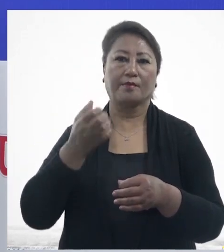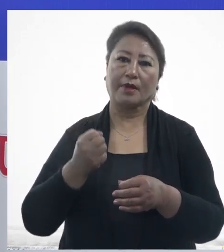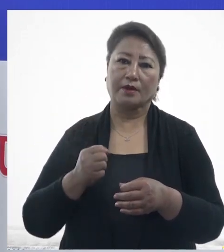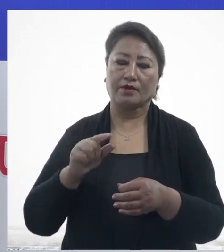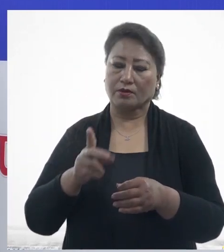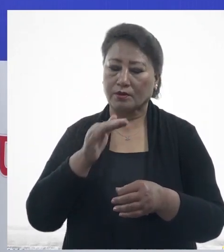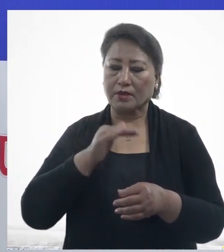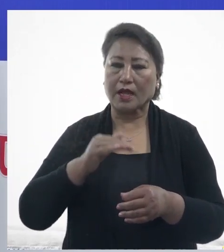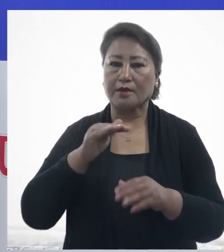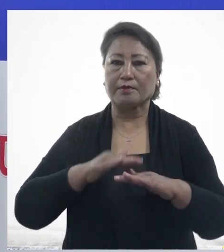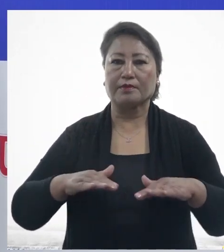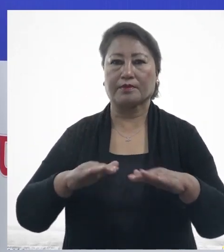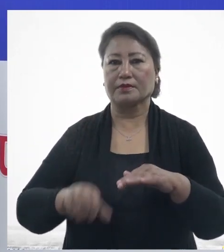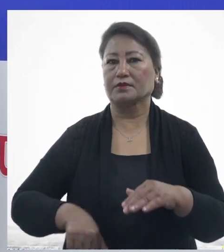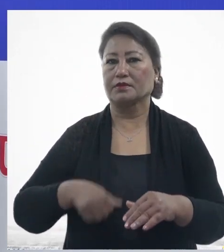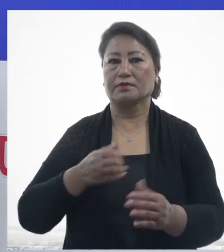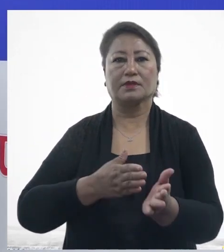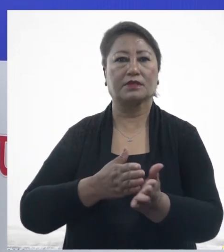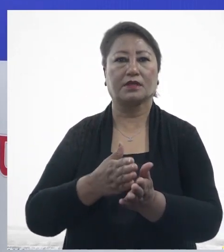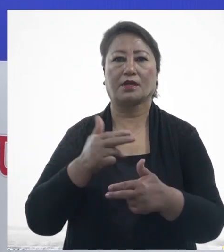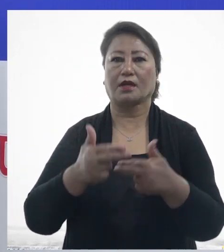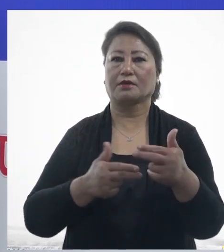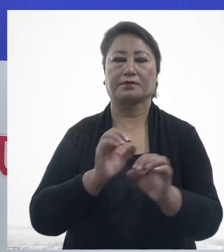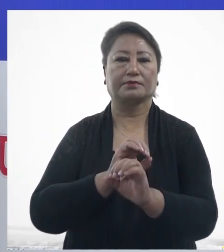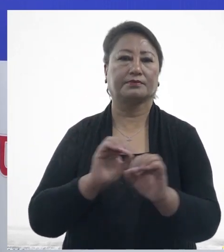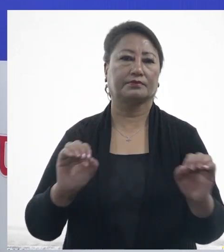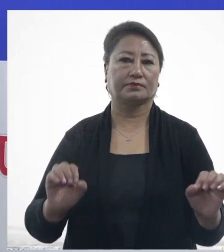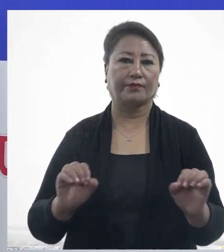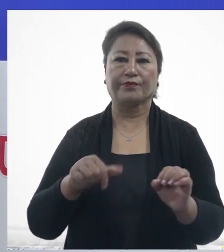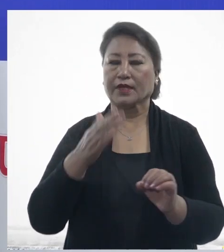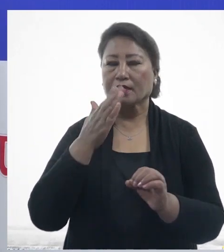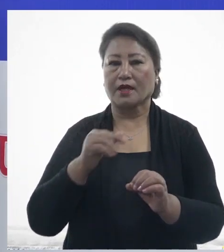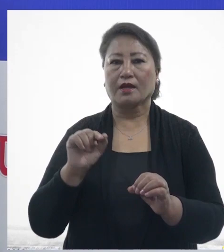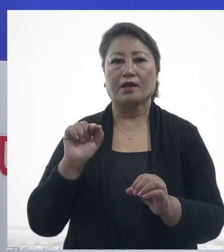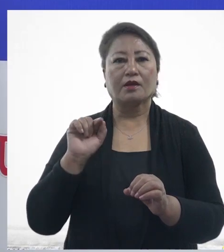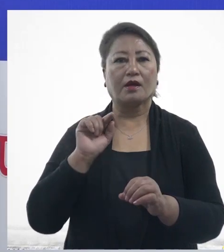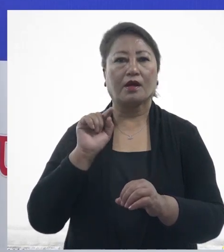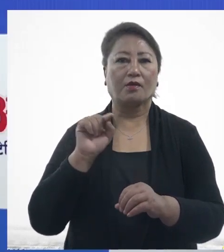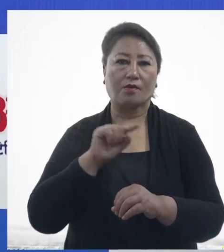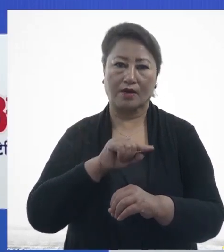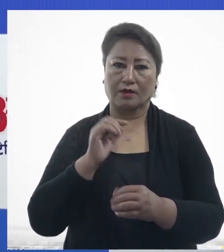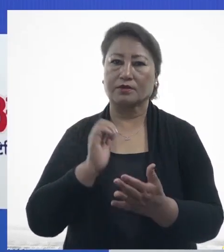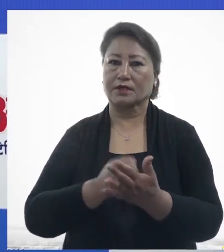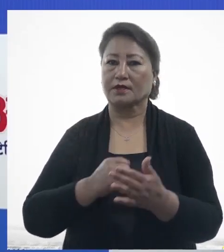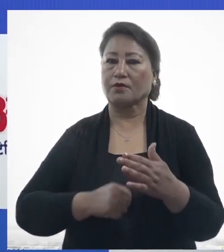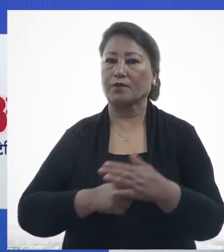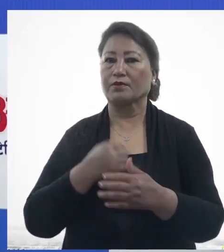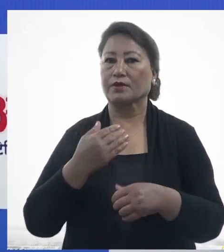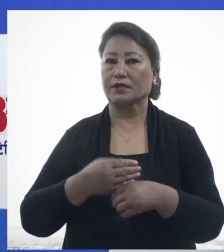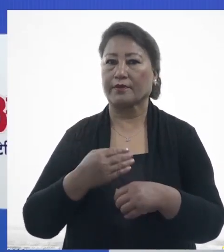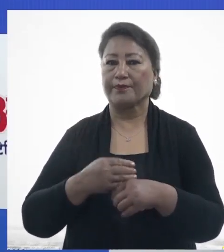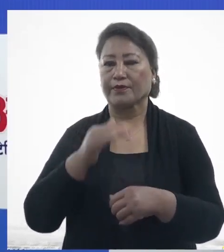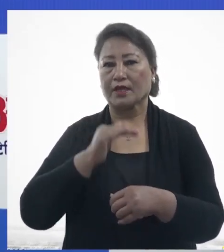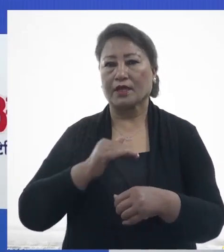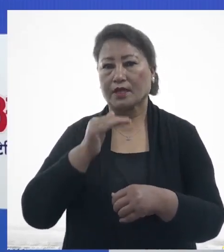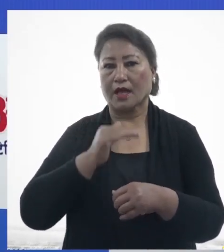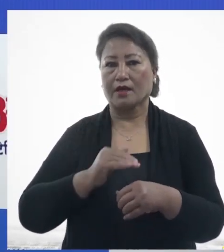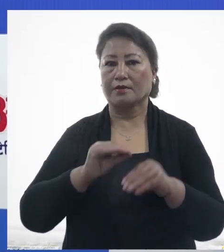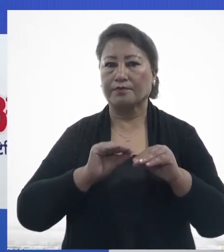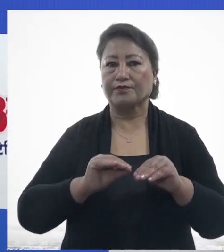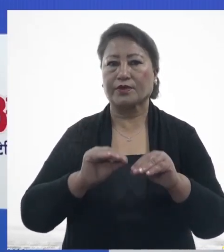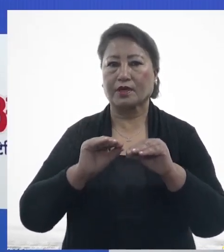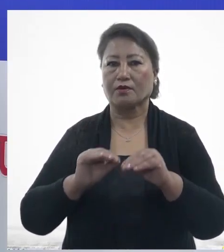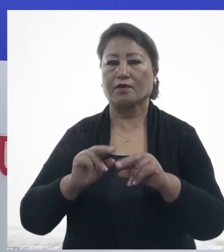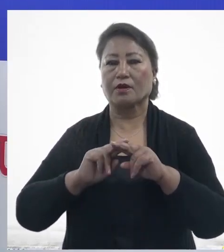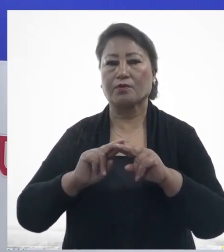आधारमा उहाँले जीविकोपार्जन गरेको चाहिँ हामीले अलिक कम नै भेट्यौँ। त्यो भएको हुनाले गर्दा हामीलाई के लाग्यो भने हामीले कुनै एउटा यस्तो तालिम दिउँ जुन तालिममा उहाँहरूलाई चाहिँ हामीले पूर्ण रूपमा